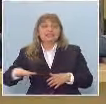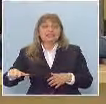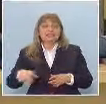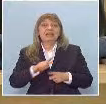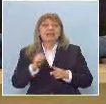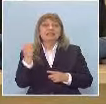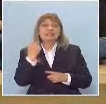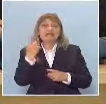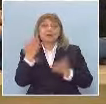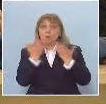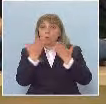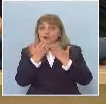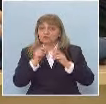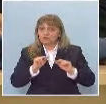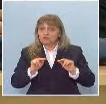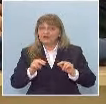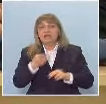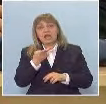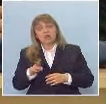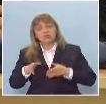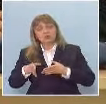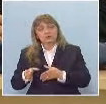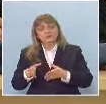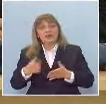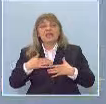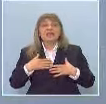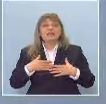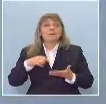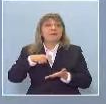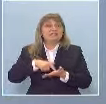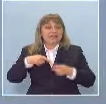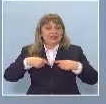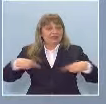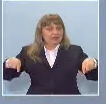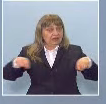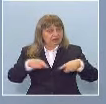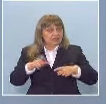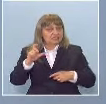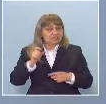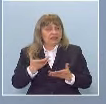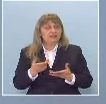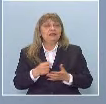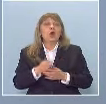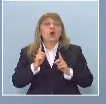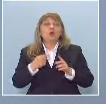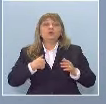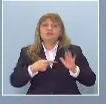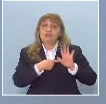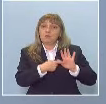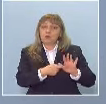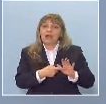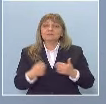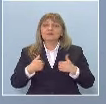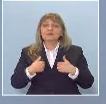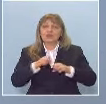другата посока. Имаме изграден STEM център, първия във Варна. Който ние всъщност показахме в